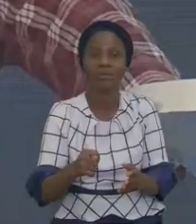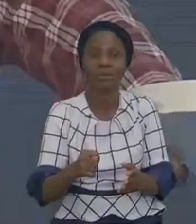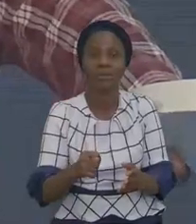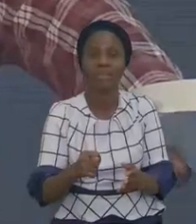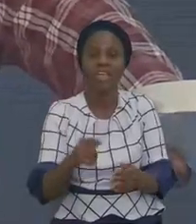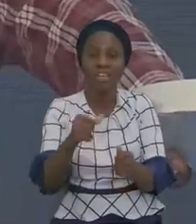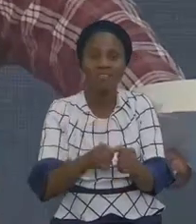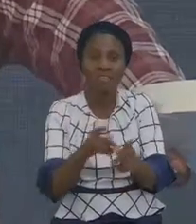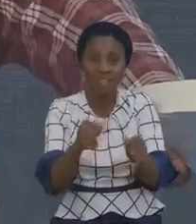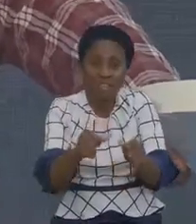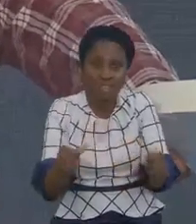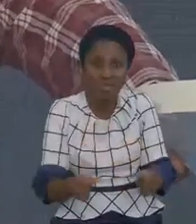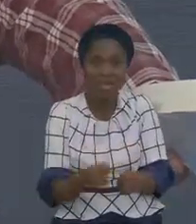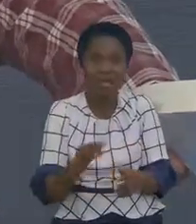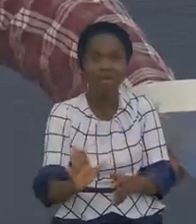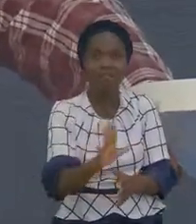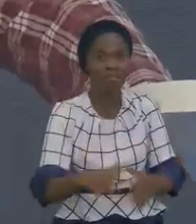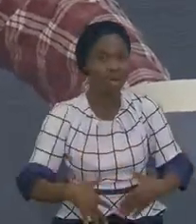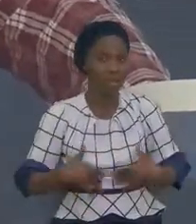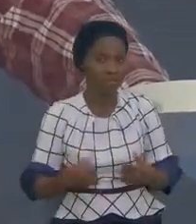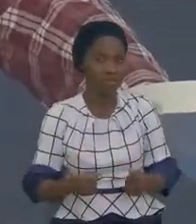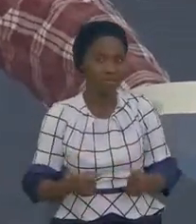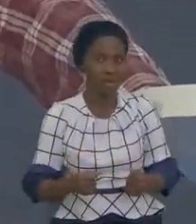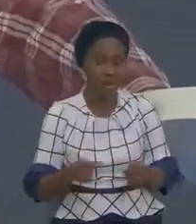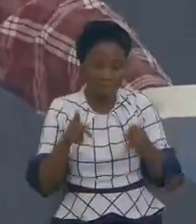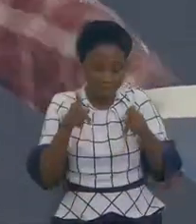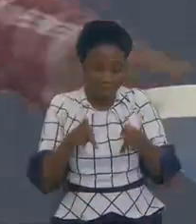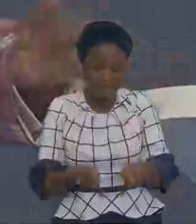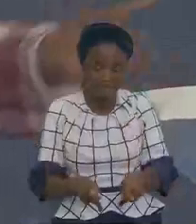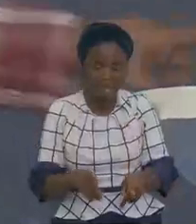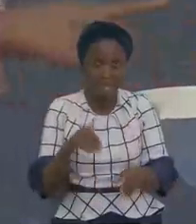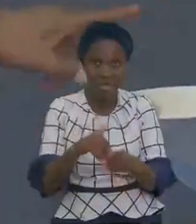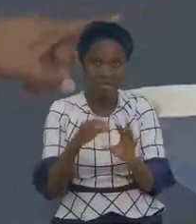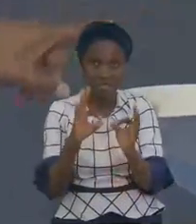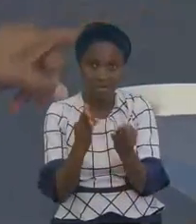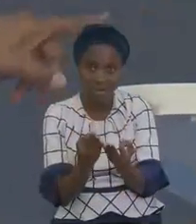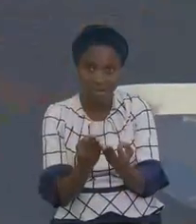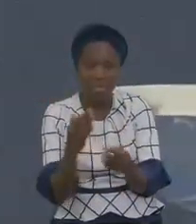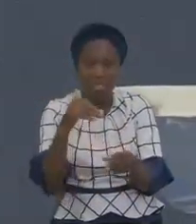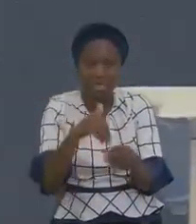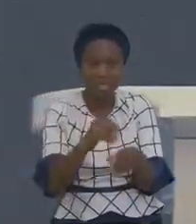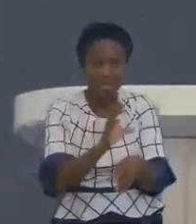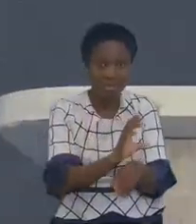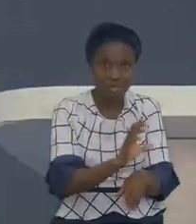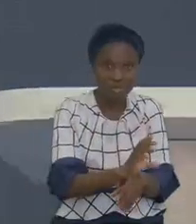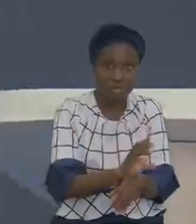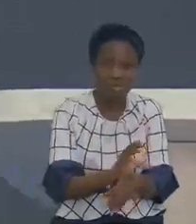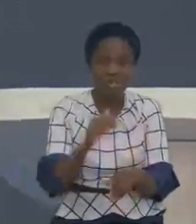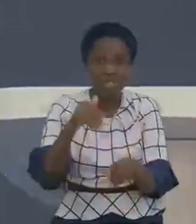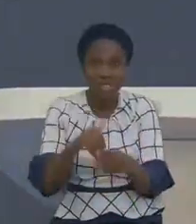personnel, dans la famille, dans l'assemblée, à l'université, au